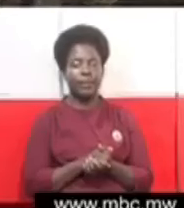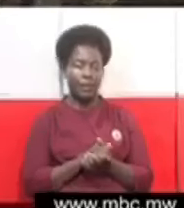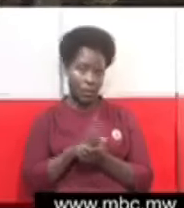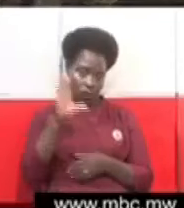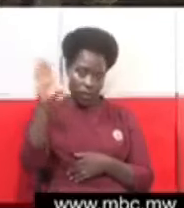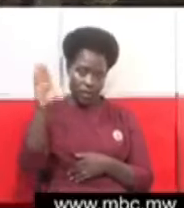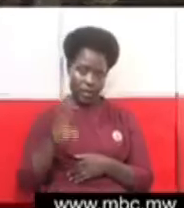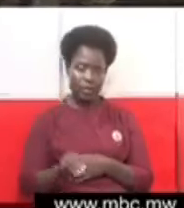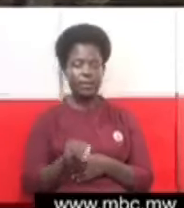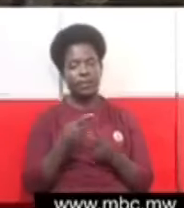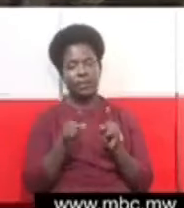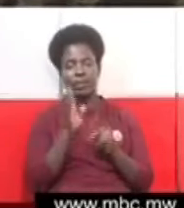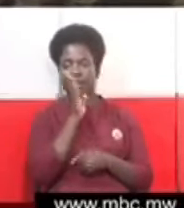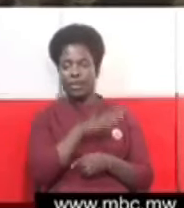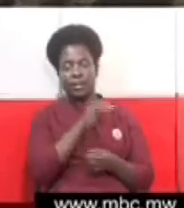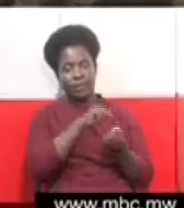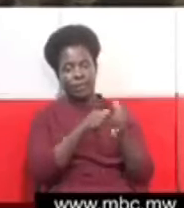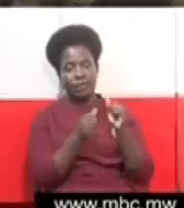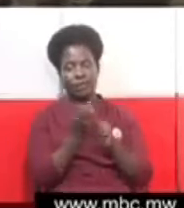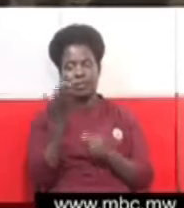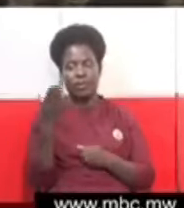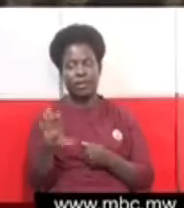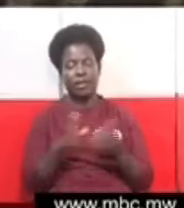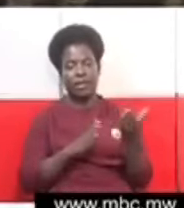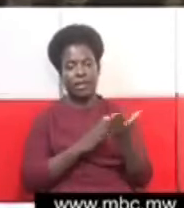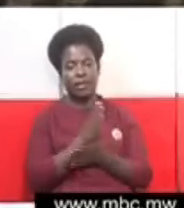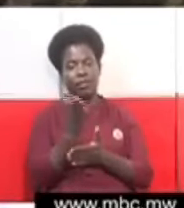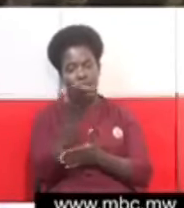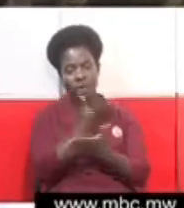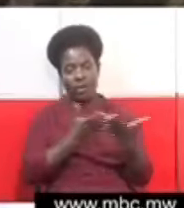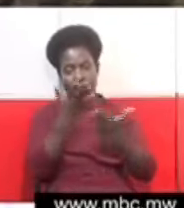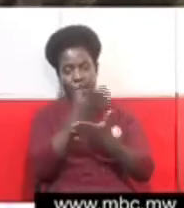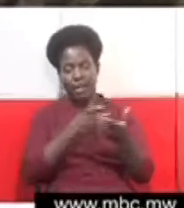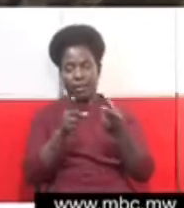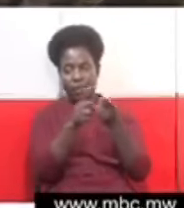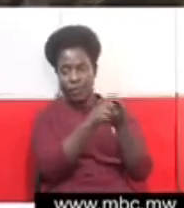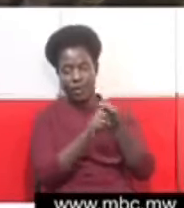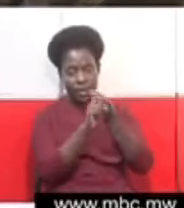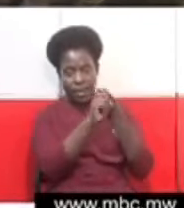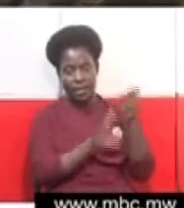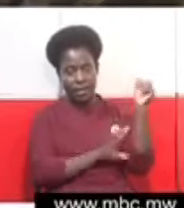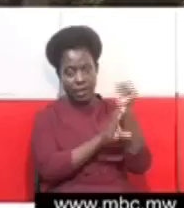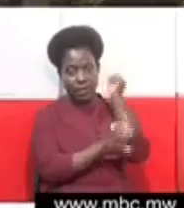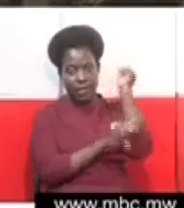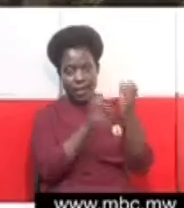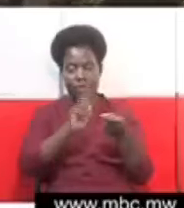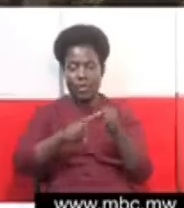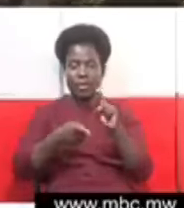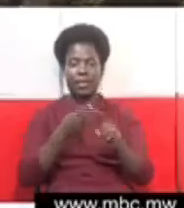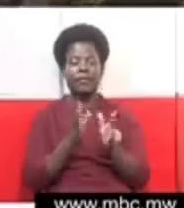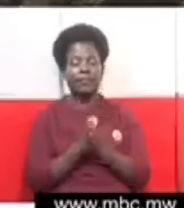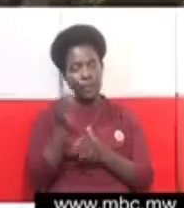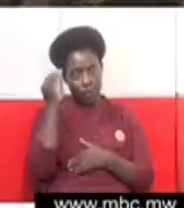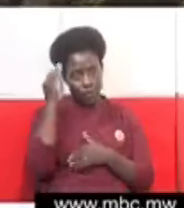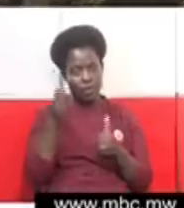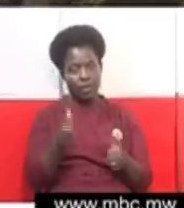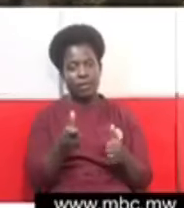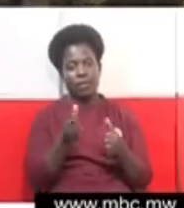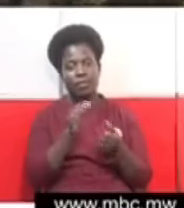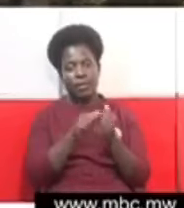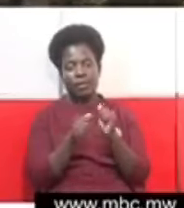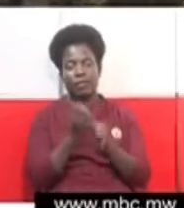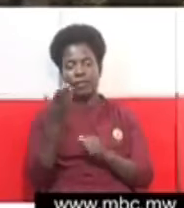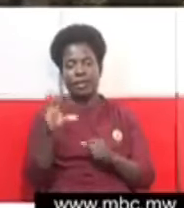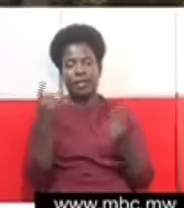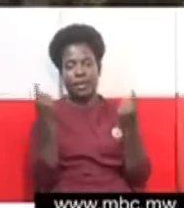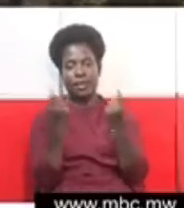kuchepetsa kamasa kuthetsa mavuto ena kudzera mukukambirana mogwirizana ndi maiko anzathu. Mukudziwa bwino kuti pali mavuto ena amene kumanawo